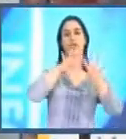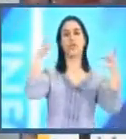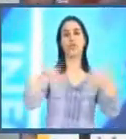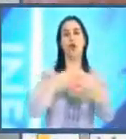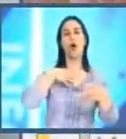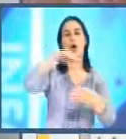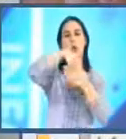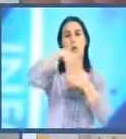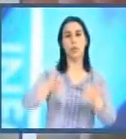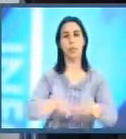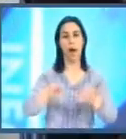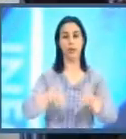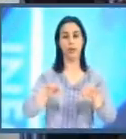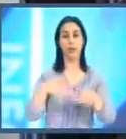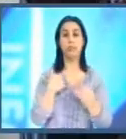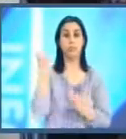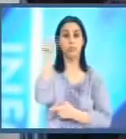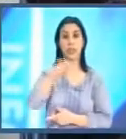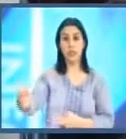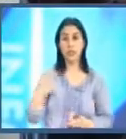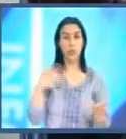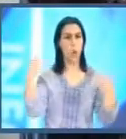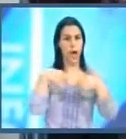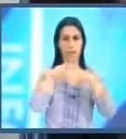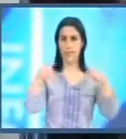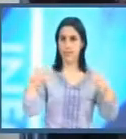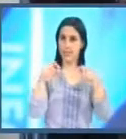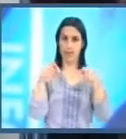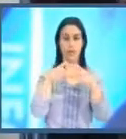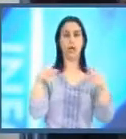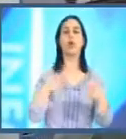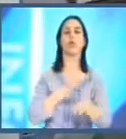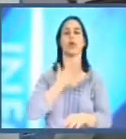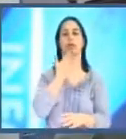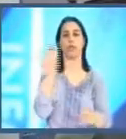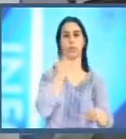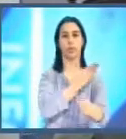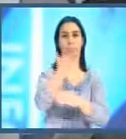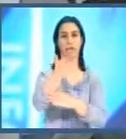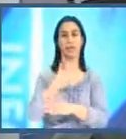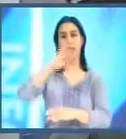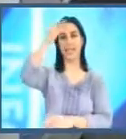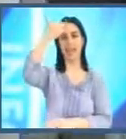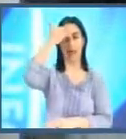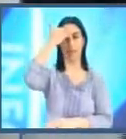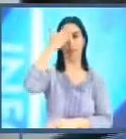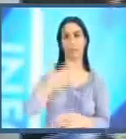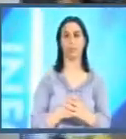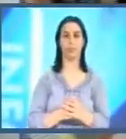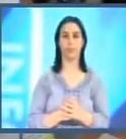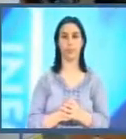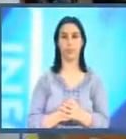centre. Les persones que no disposin d'aquesta targeta d'identificació poden demanar-la al seu centre d'atenció primària de